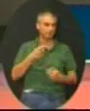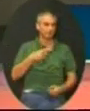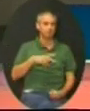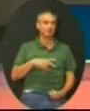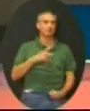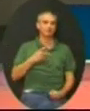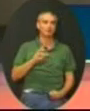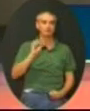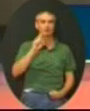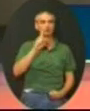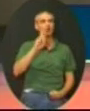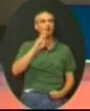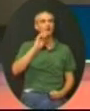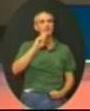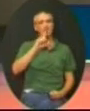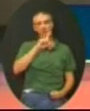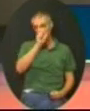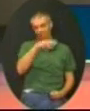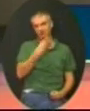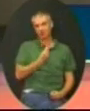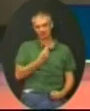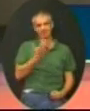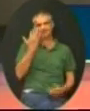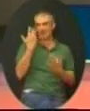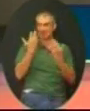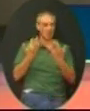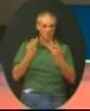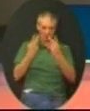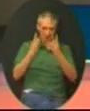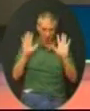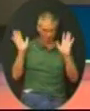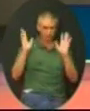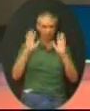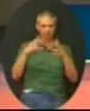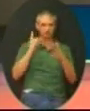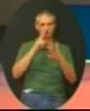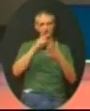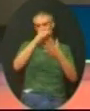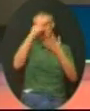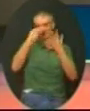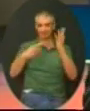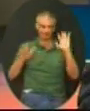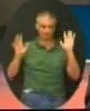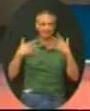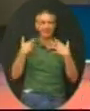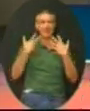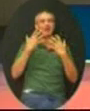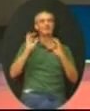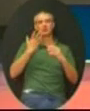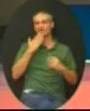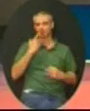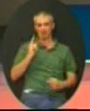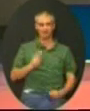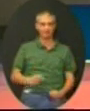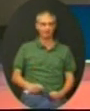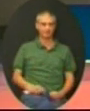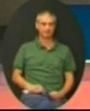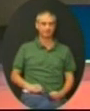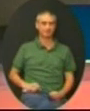וכו. נכון, סורמלו איש טוב, אבל היו כמה, לא חשוב, יש לנו שמות בהוואי של ירושלים, אני יכול להזכיר לך